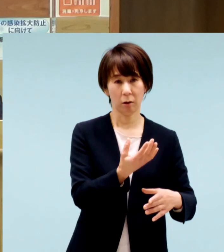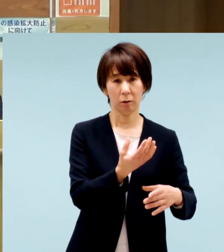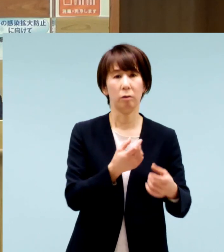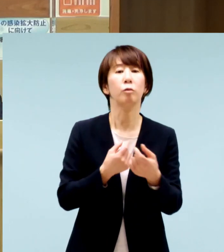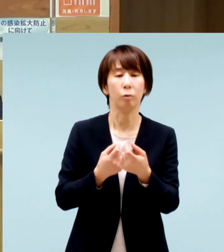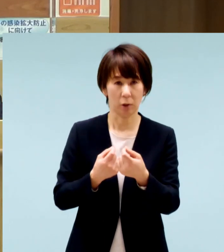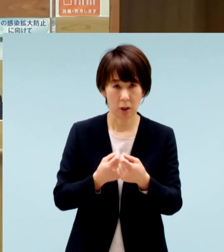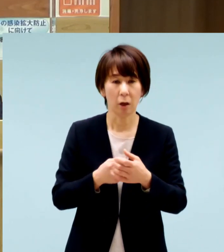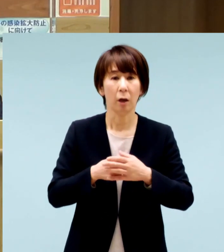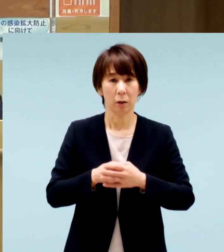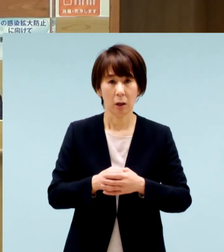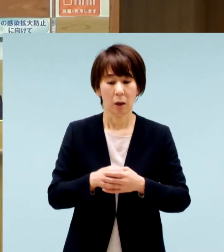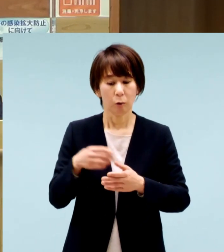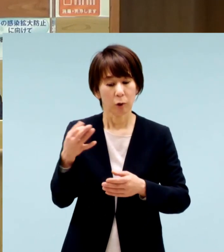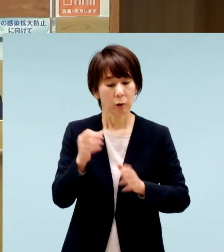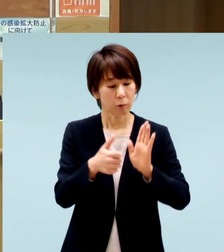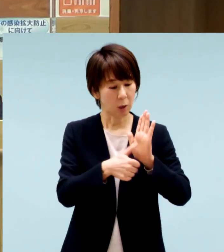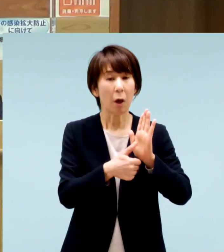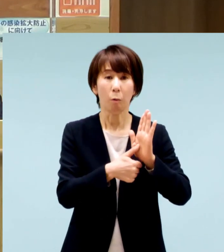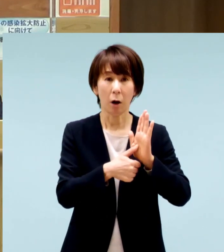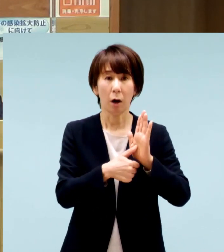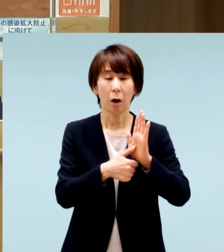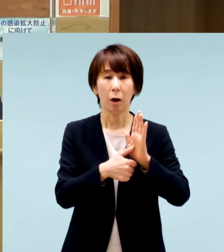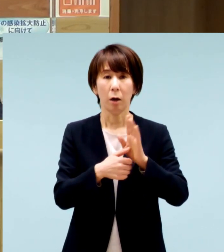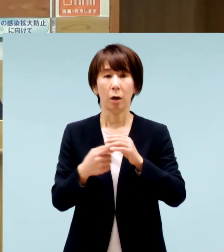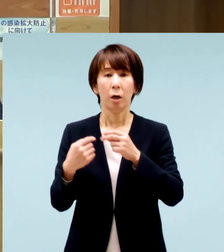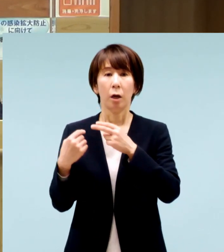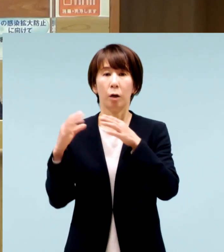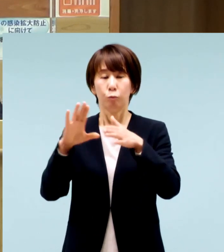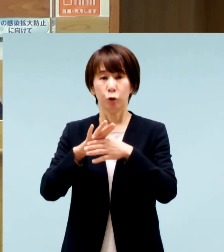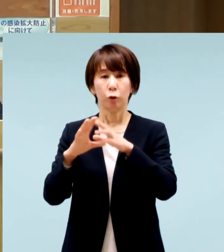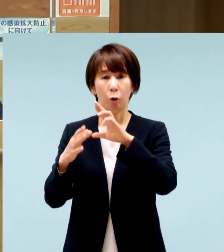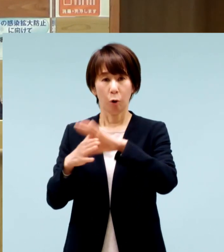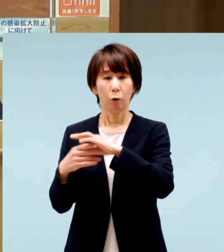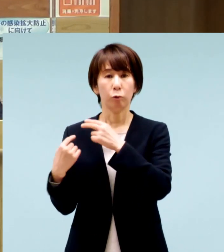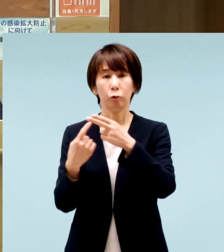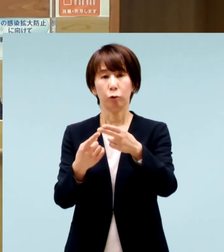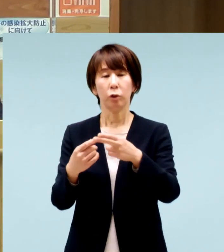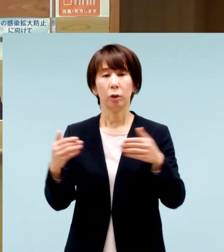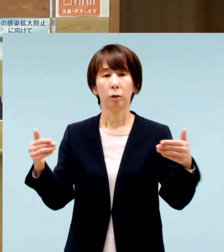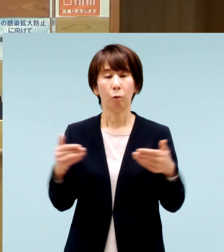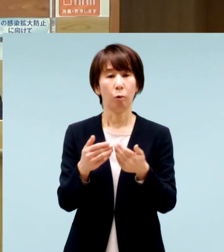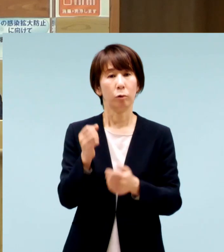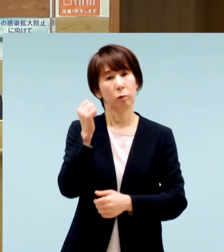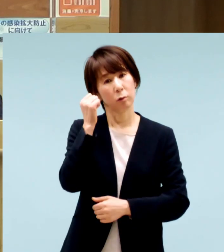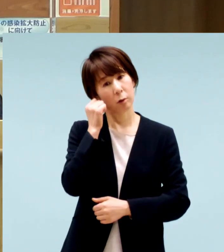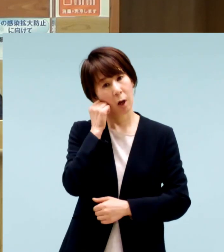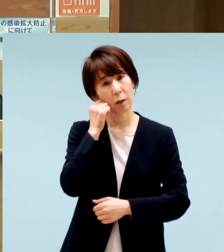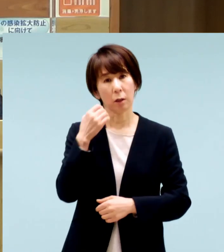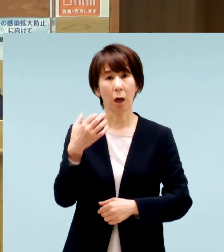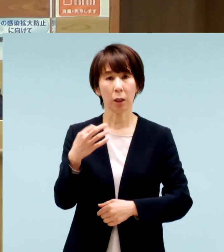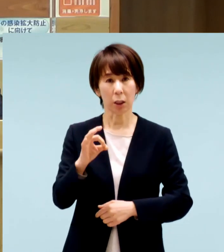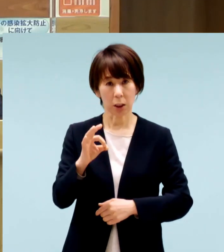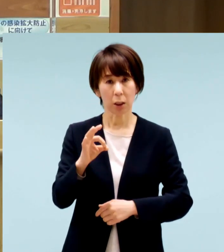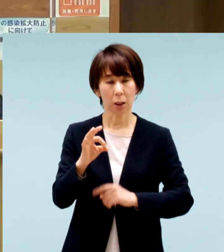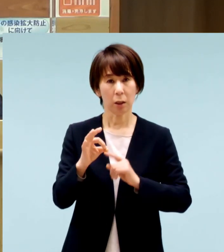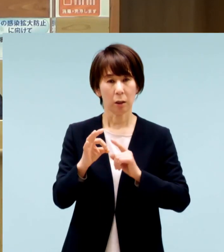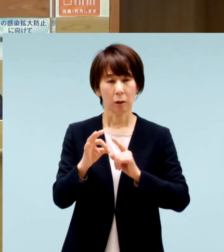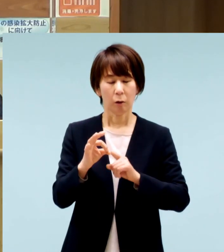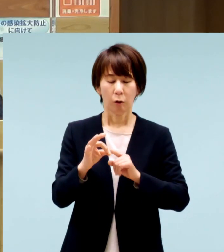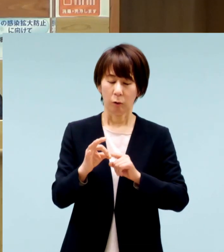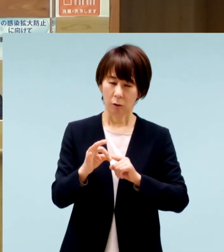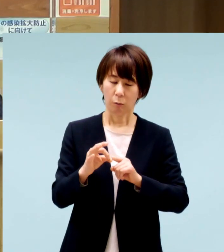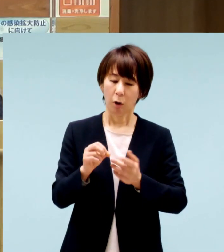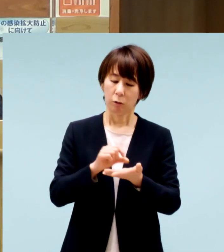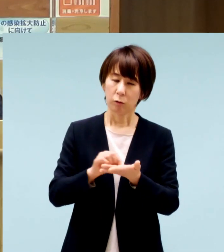書通信交通滞在費ですから、まあ、そういったものに使われるような、まあ、ものなん